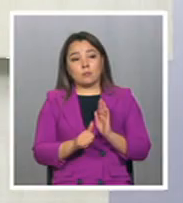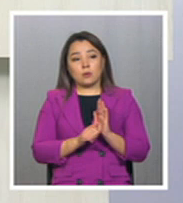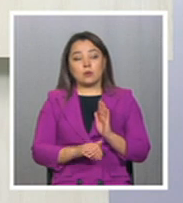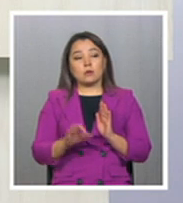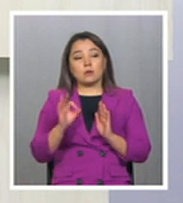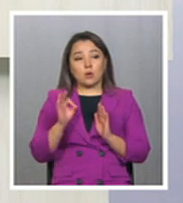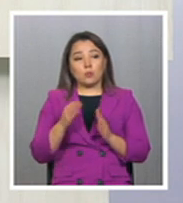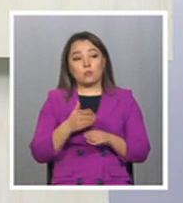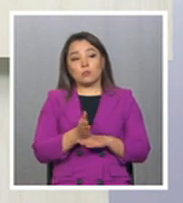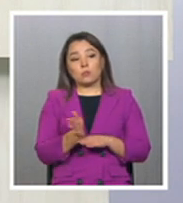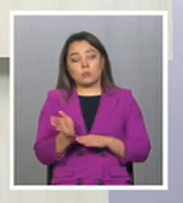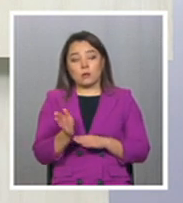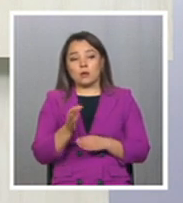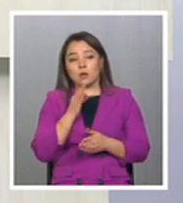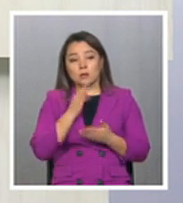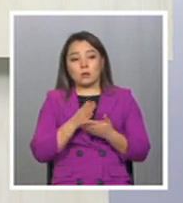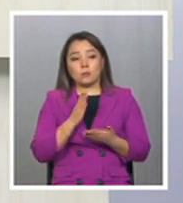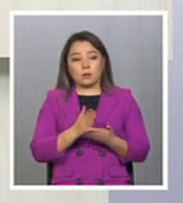етеміз.